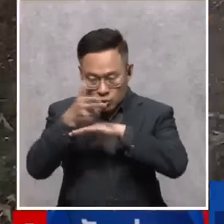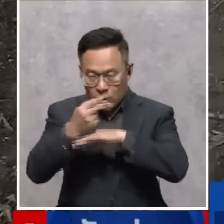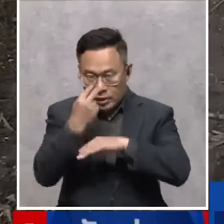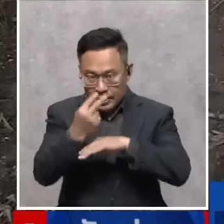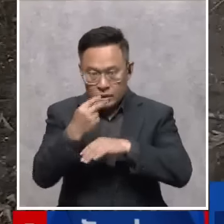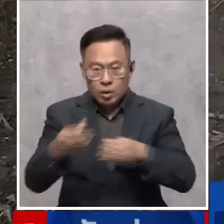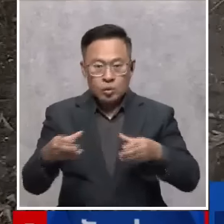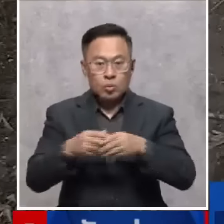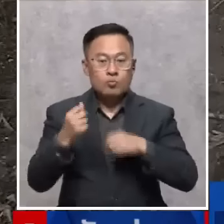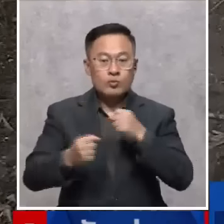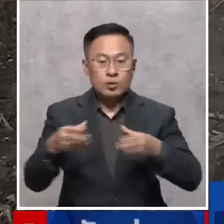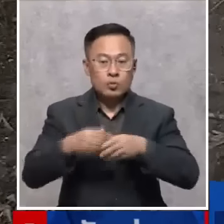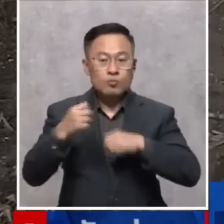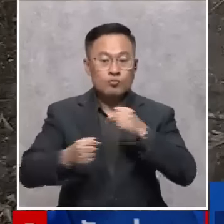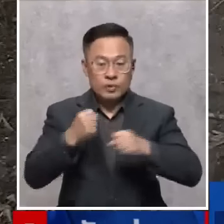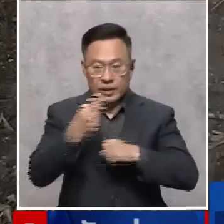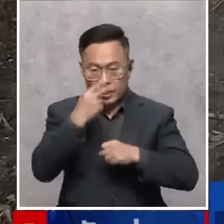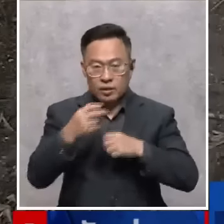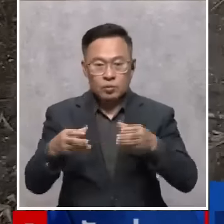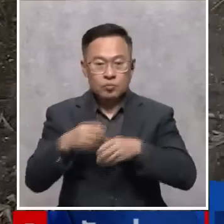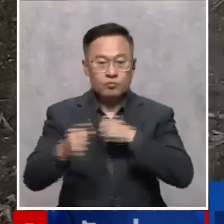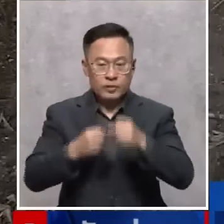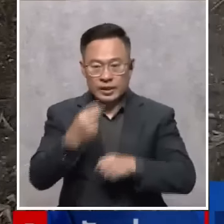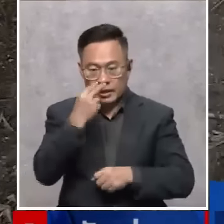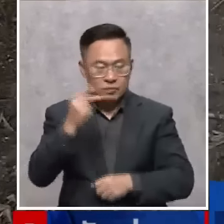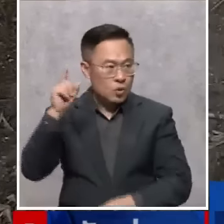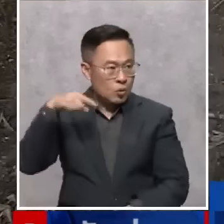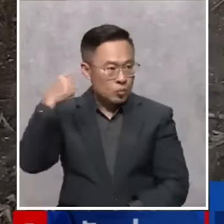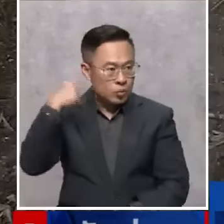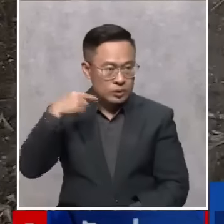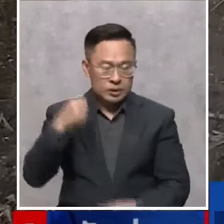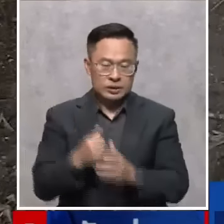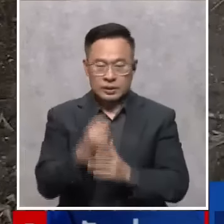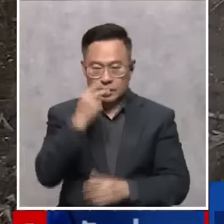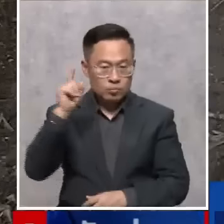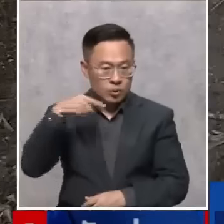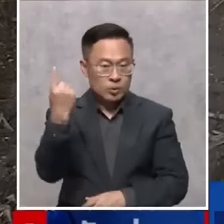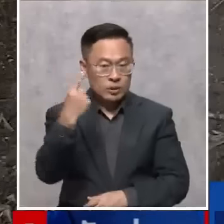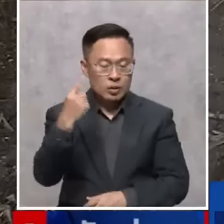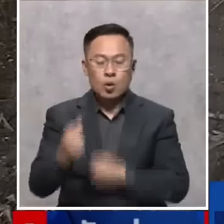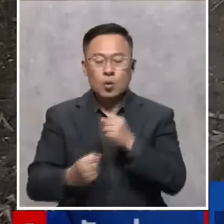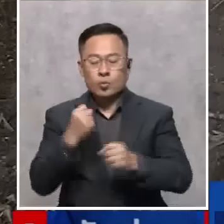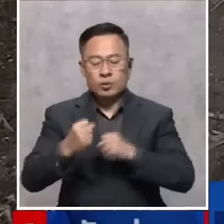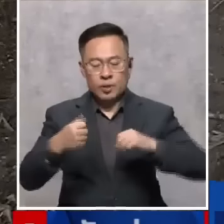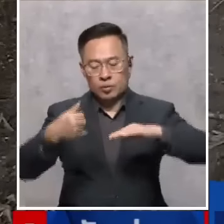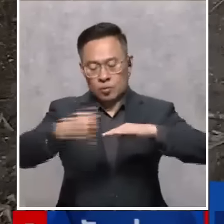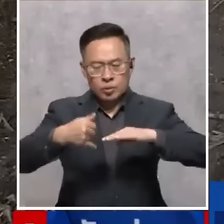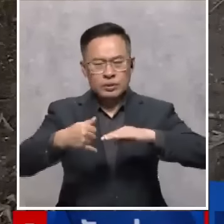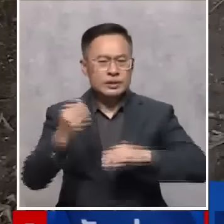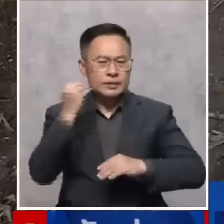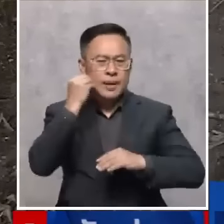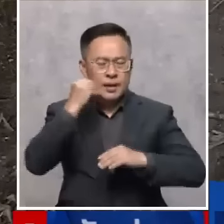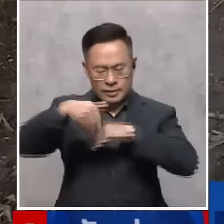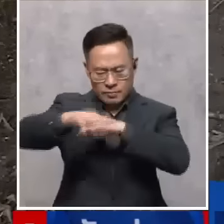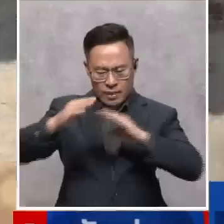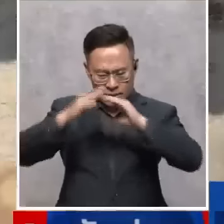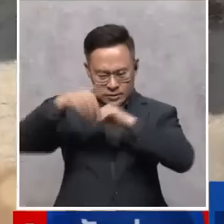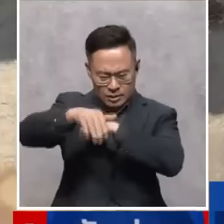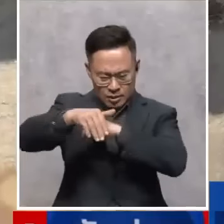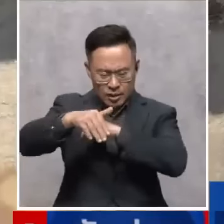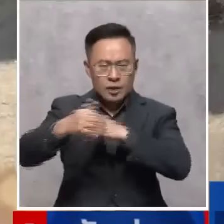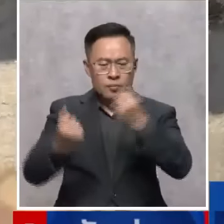กลุ่มนักวิ่งก่อนจะเห็นนักวิ่งผู้หญิงคนนึงวิ่งมาที่บ้านของเธอแล้วก็สงสัยว่าเอ๊ะวิ่งมาทำอะไร